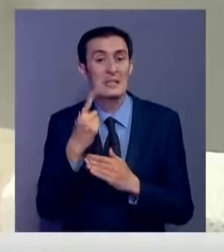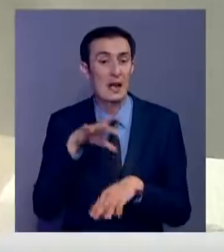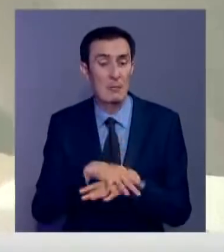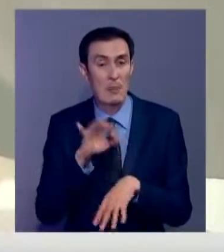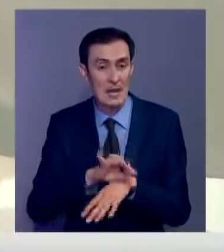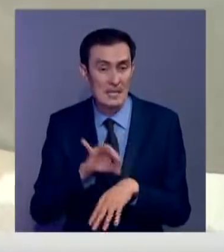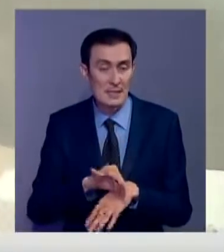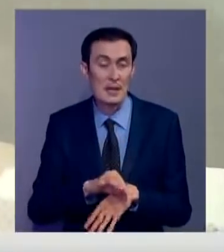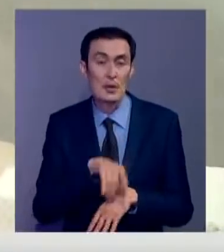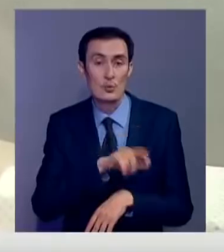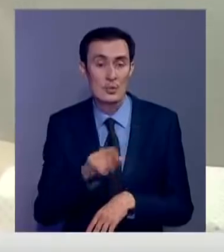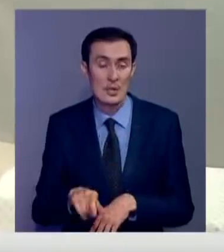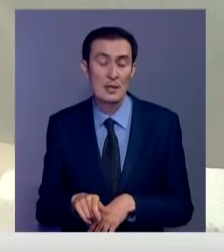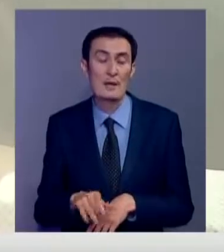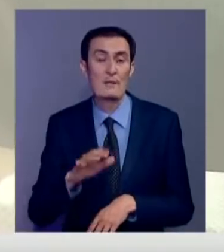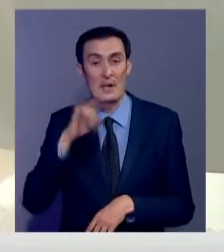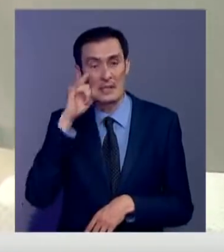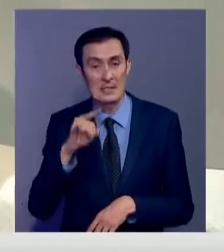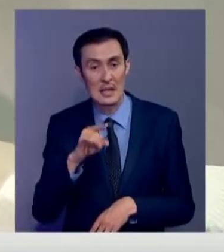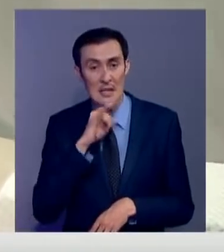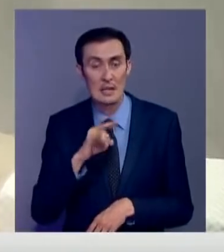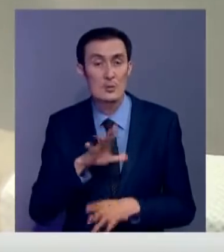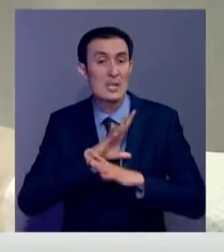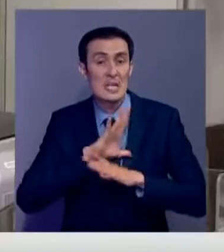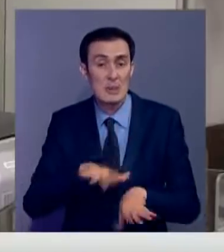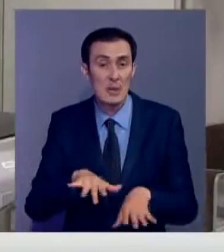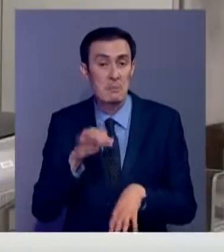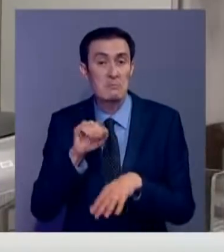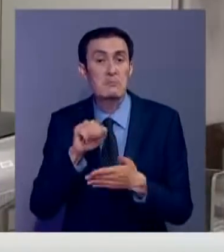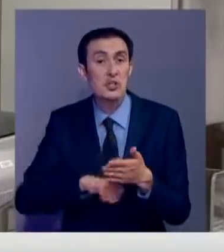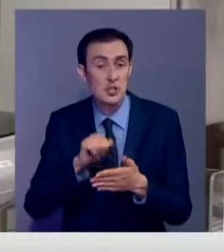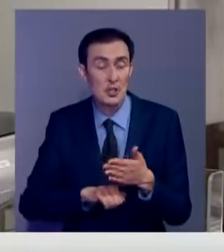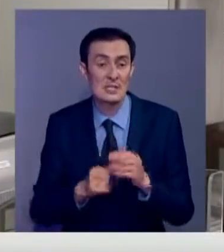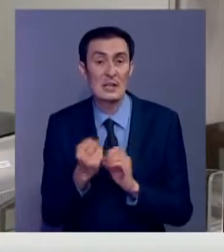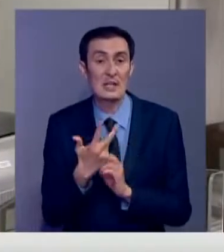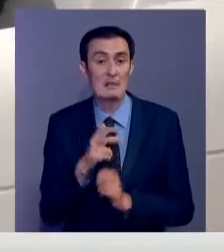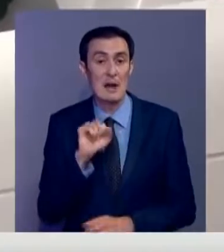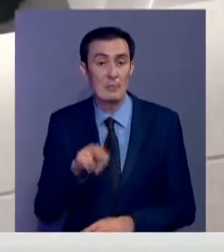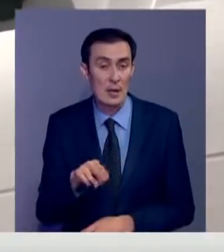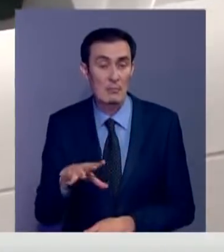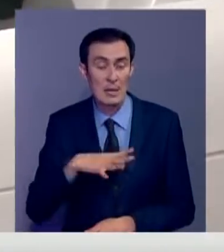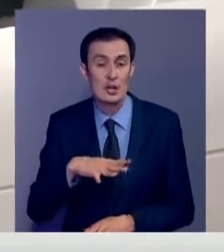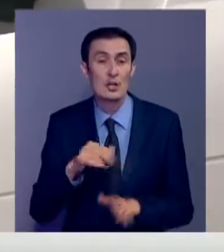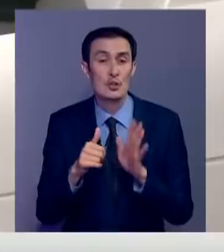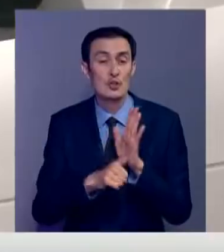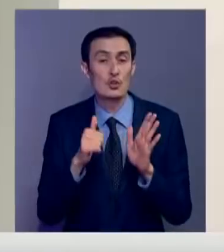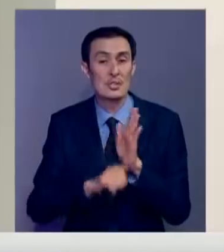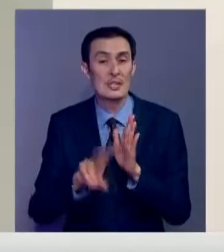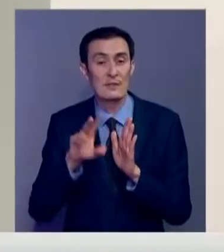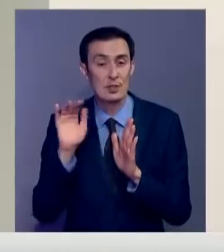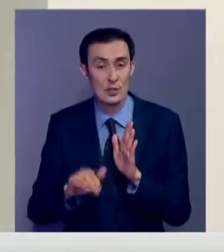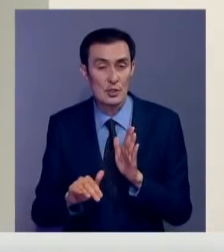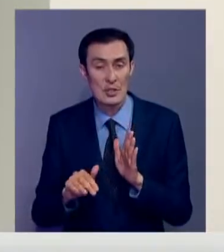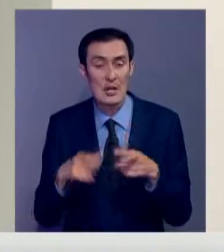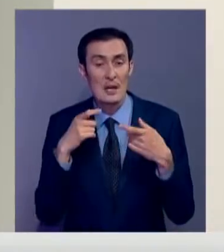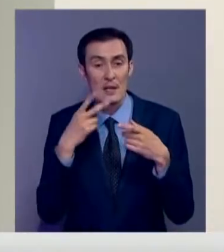У большинства заболевших COVID-19 в Казахстане не было симптомов. С 13 апреля в стране провели 662